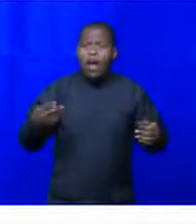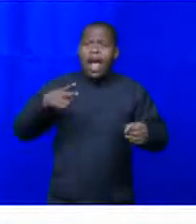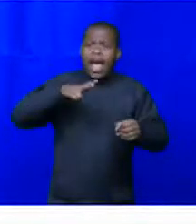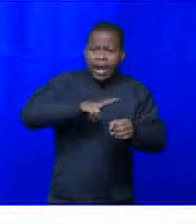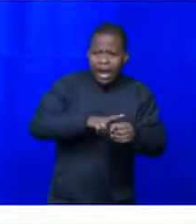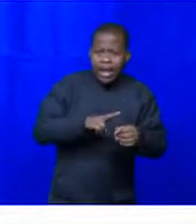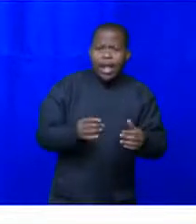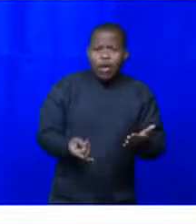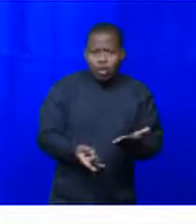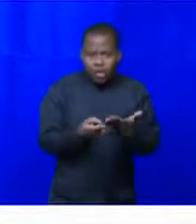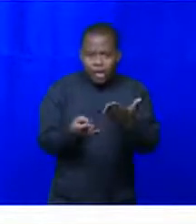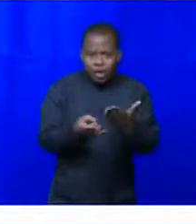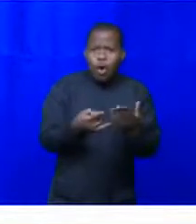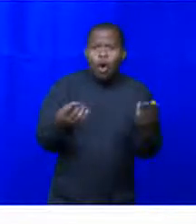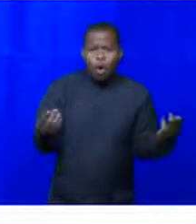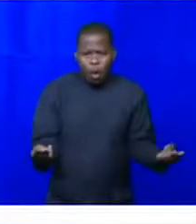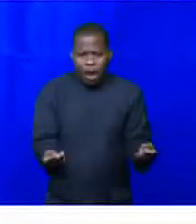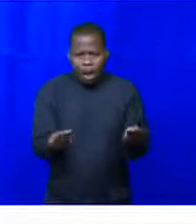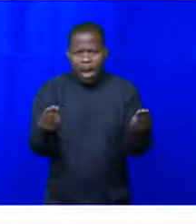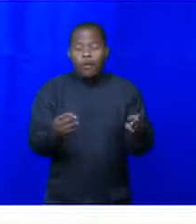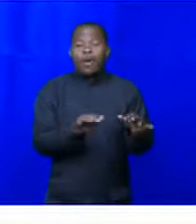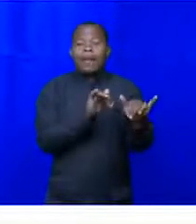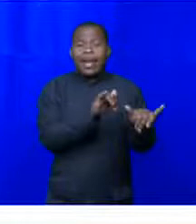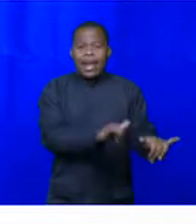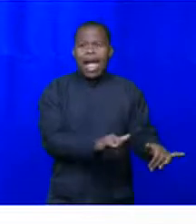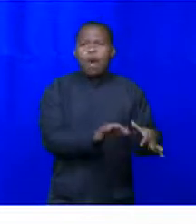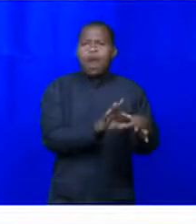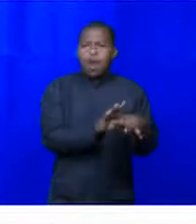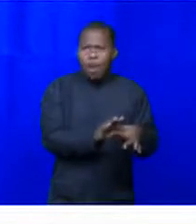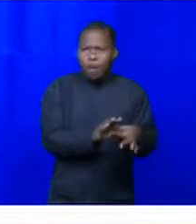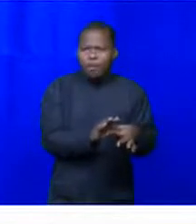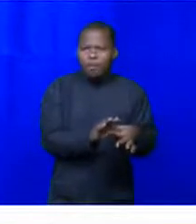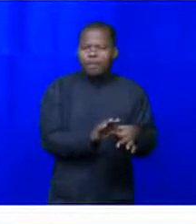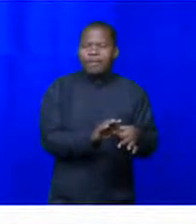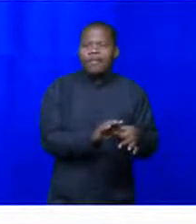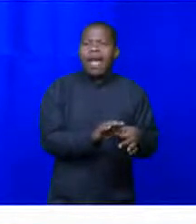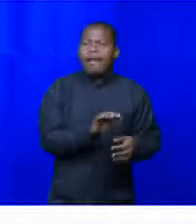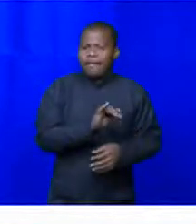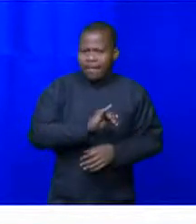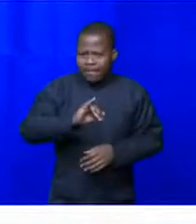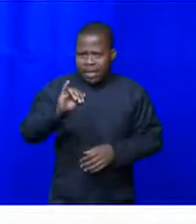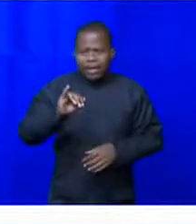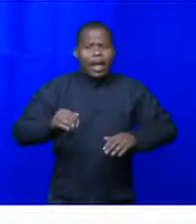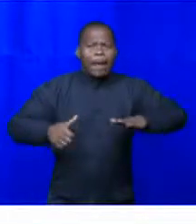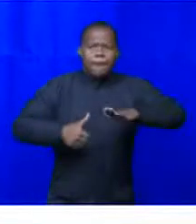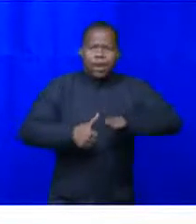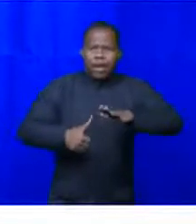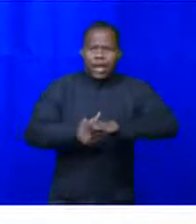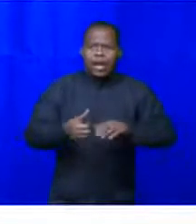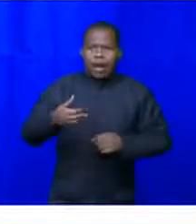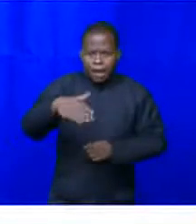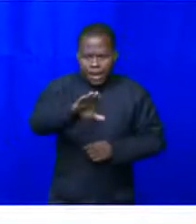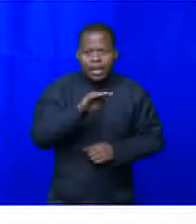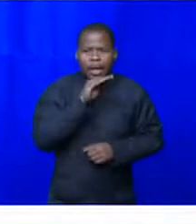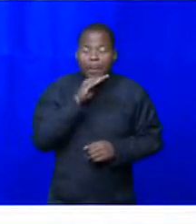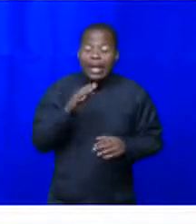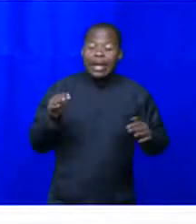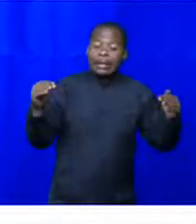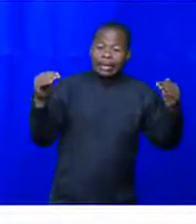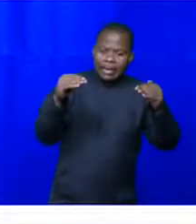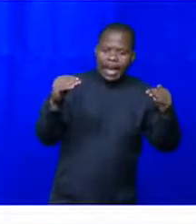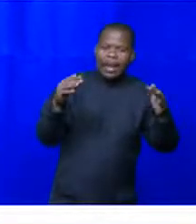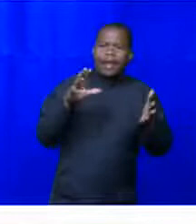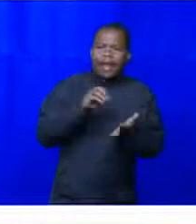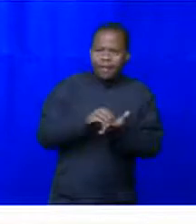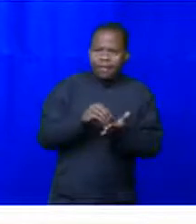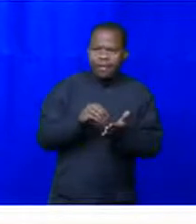lata utholakala la, they should meet the expectations. Lokho kutsini, there's a certain standard yala